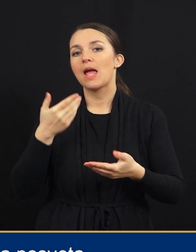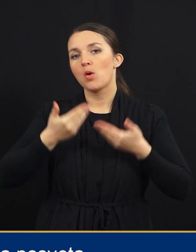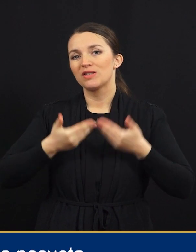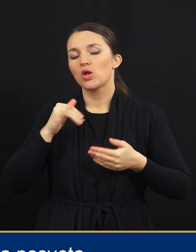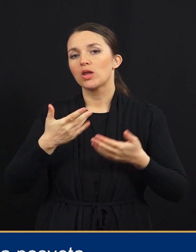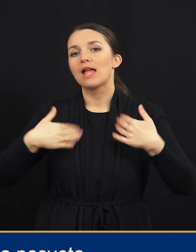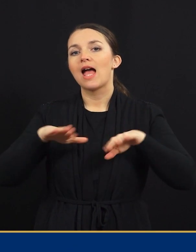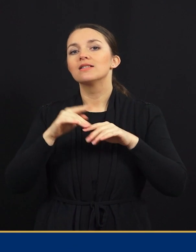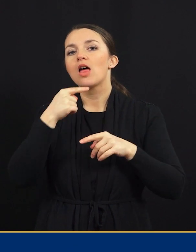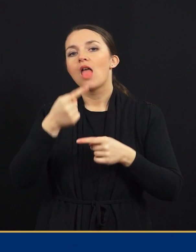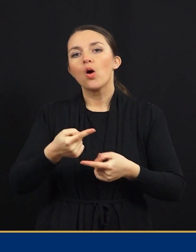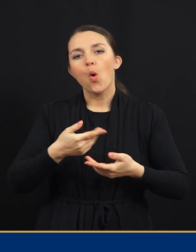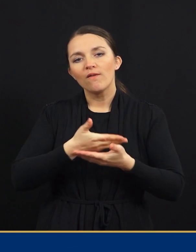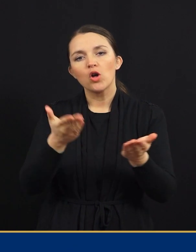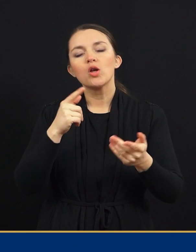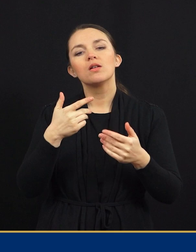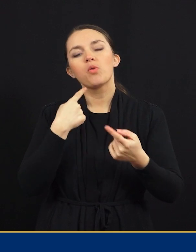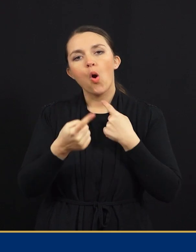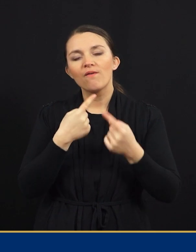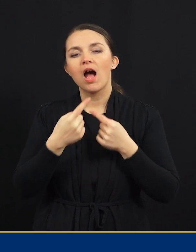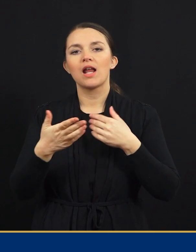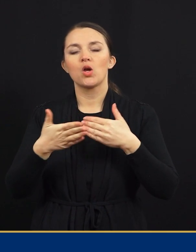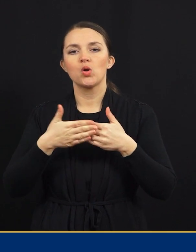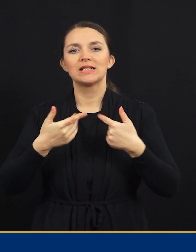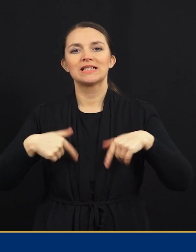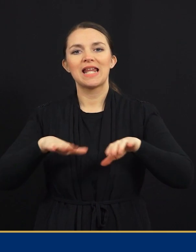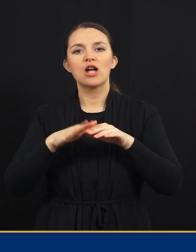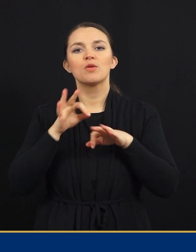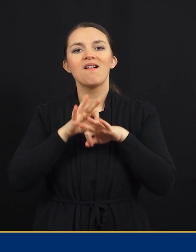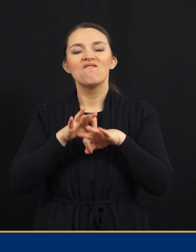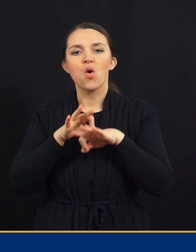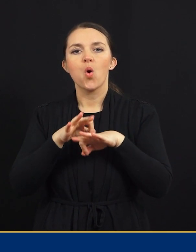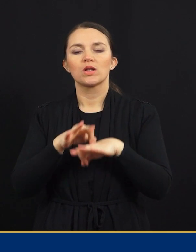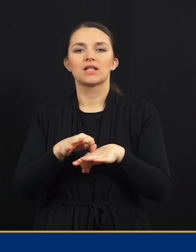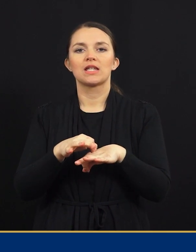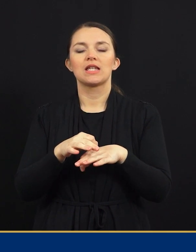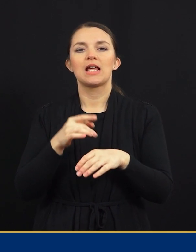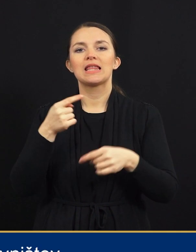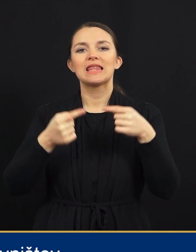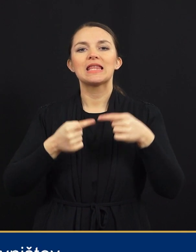teh posvetov, da nas nagovorijo in se pogovarjajo z našimi vodji